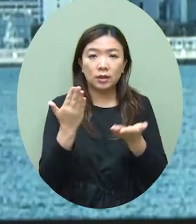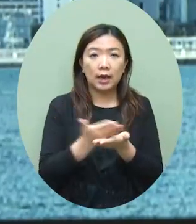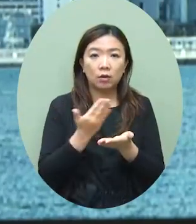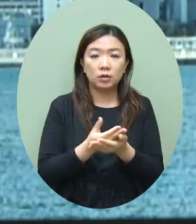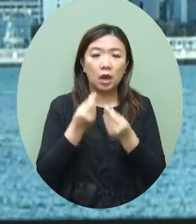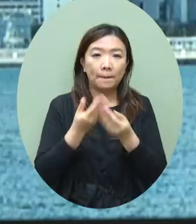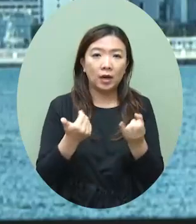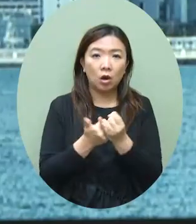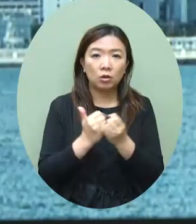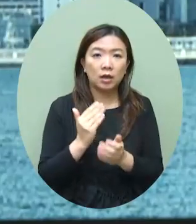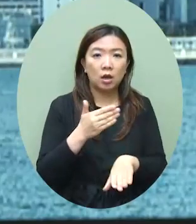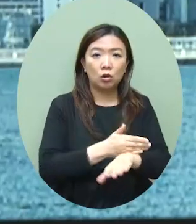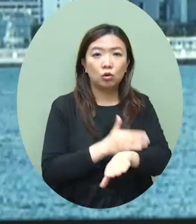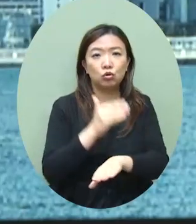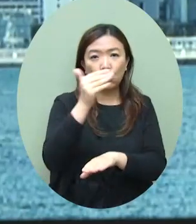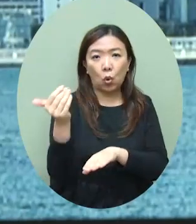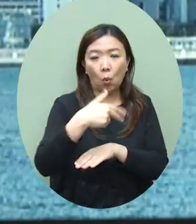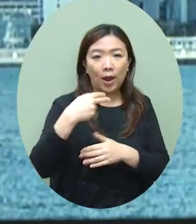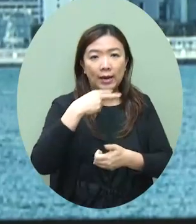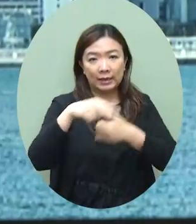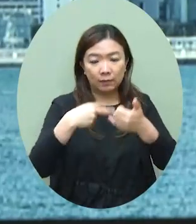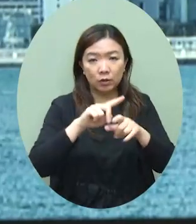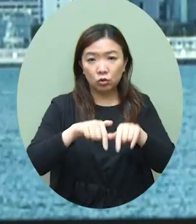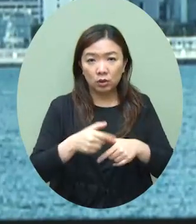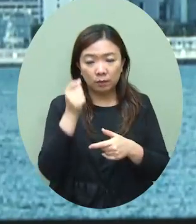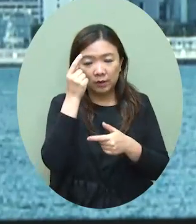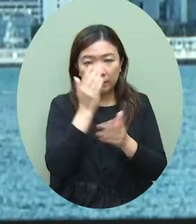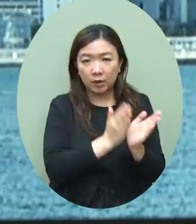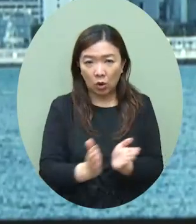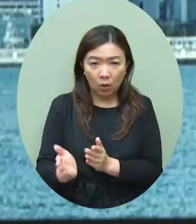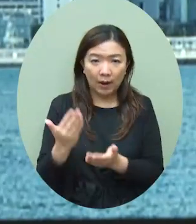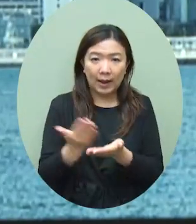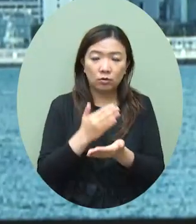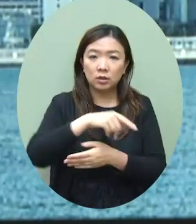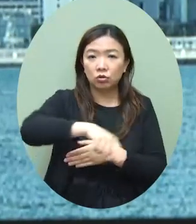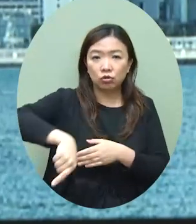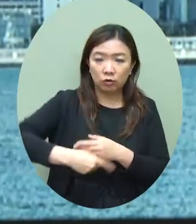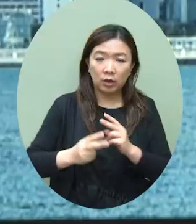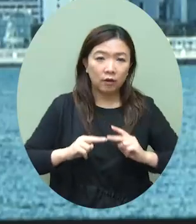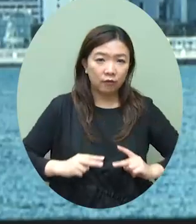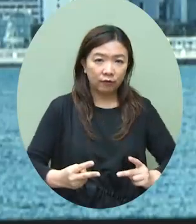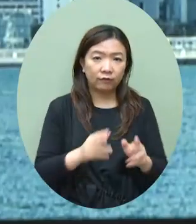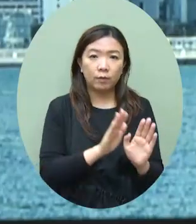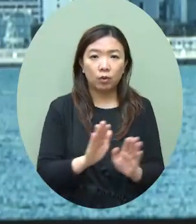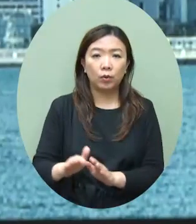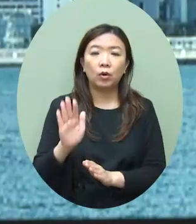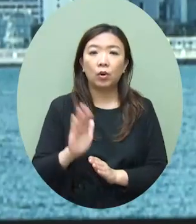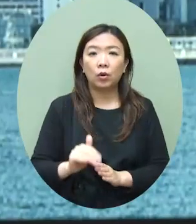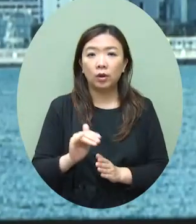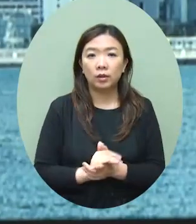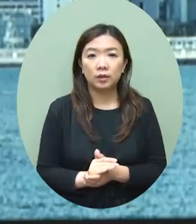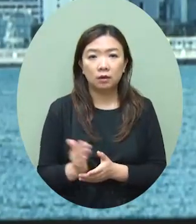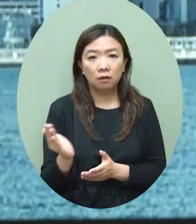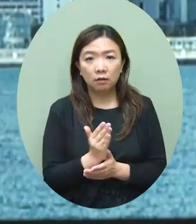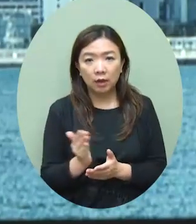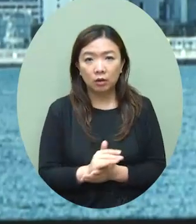生喺竹篙灣檢疫中心特設嘅考場咧係發揮咗一定嘅作用，大概